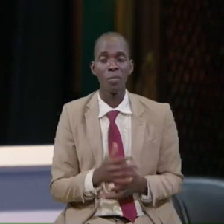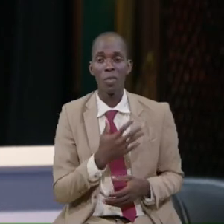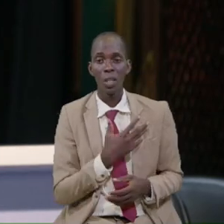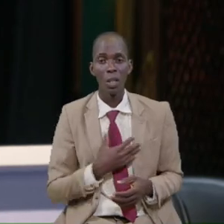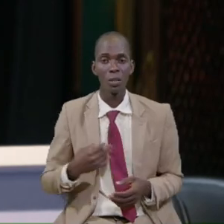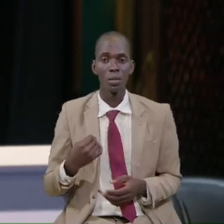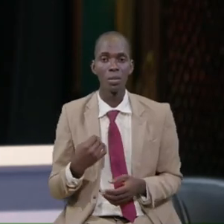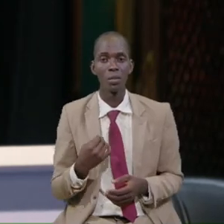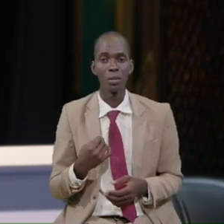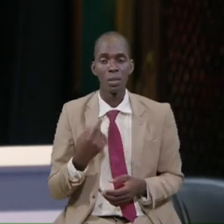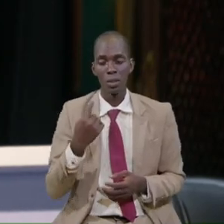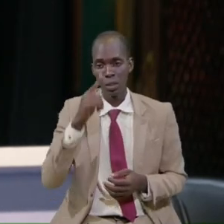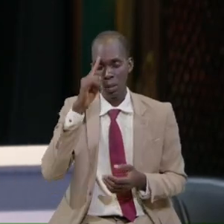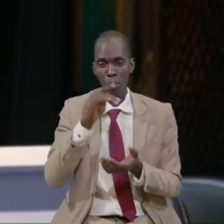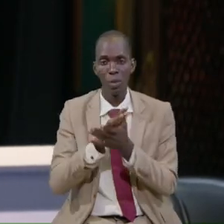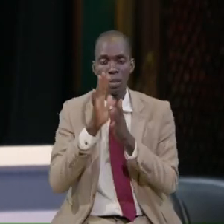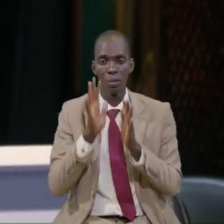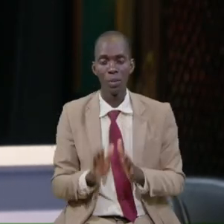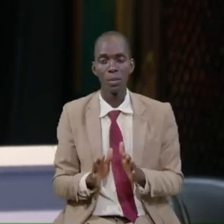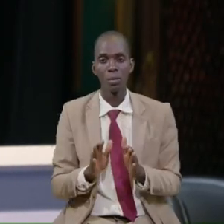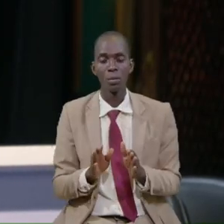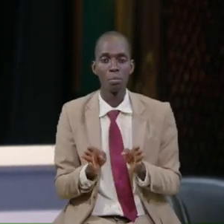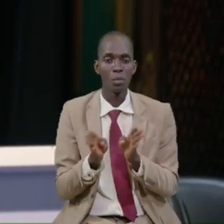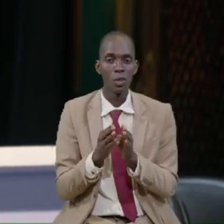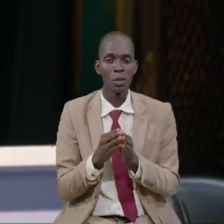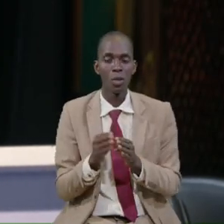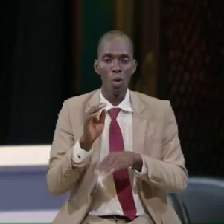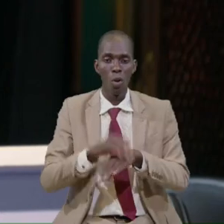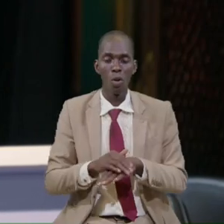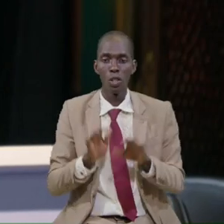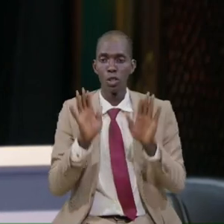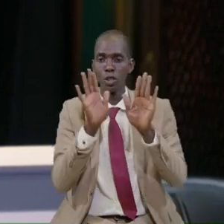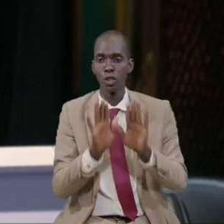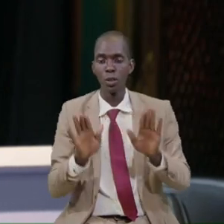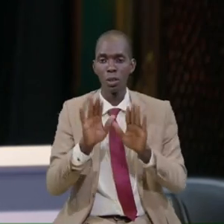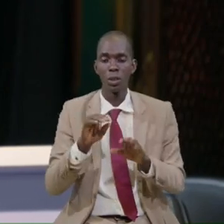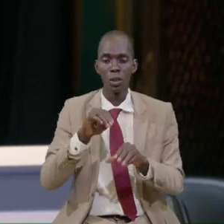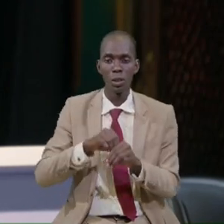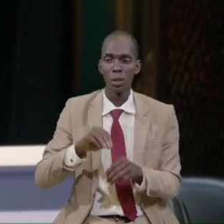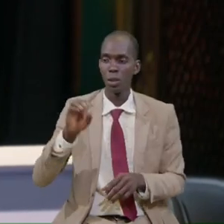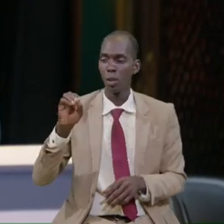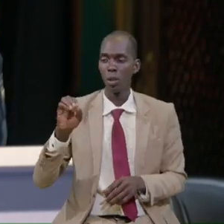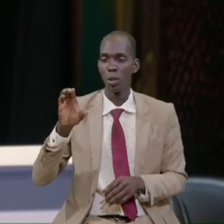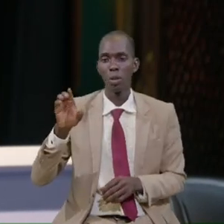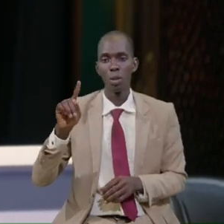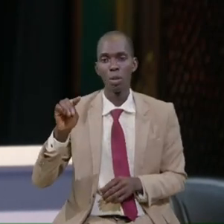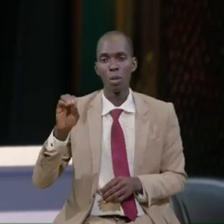et puis le banquer des croyants le 6 octobre dimanche 6